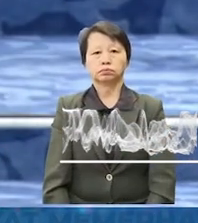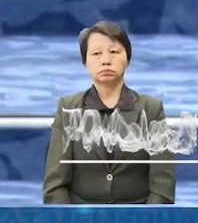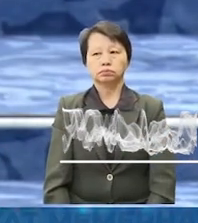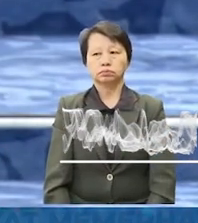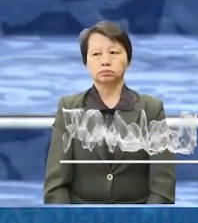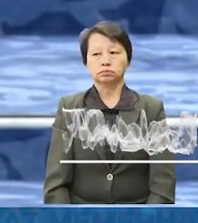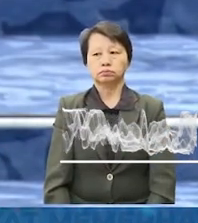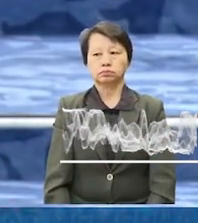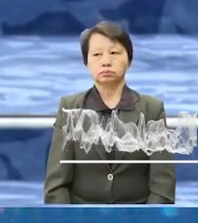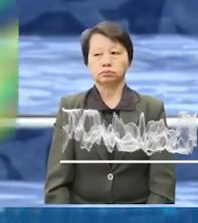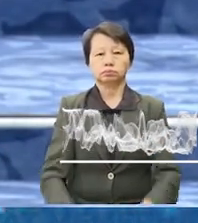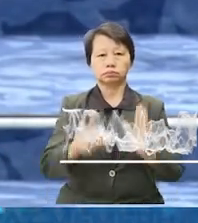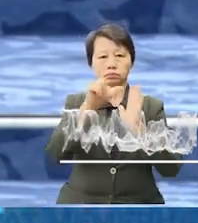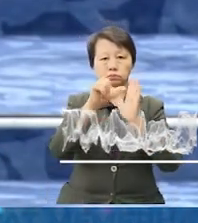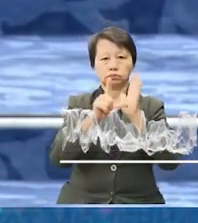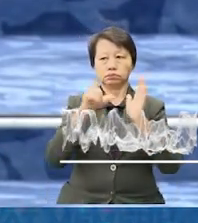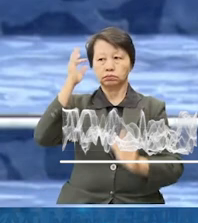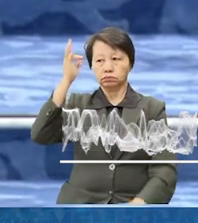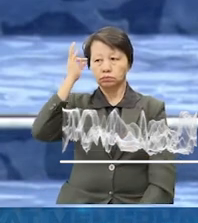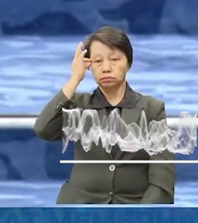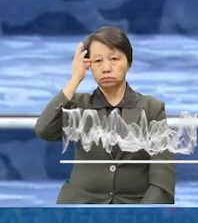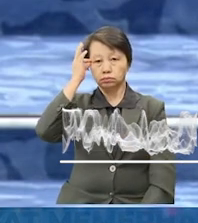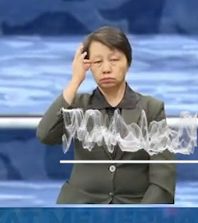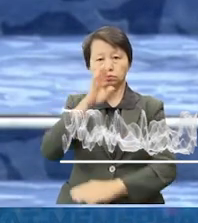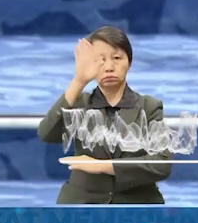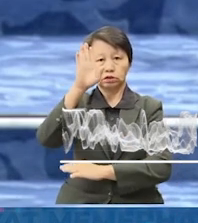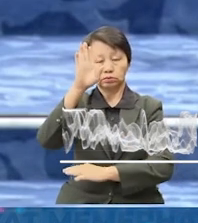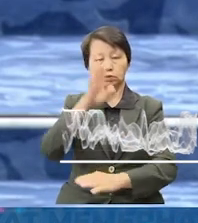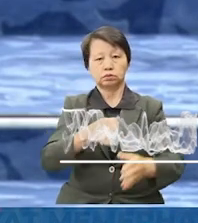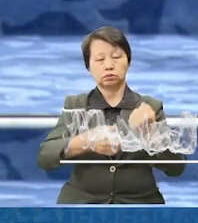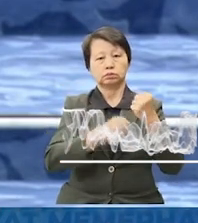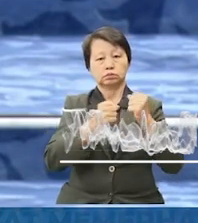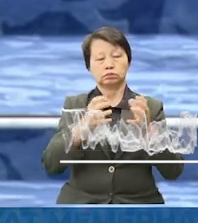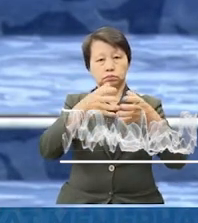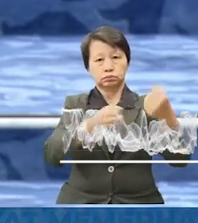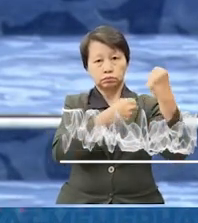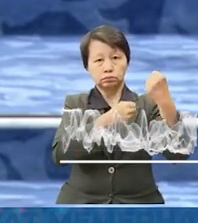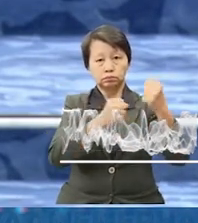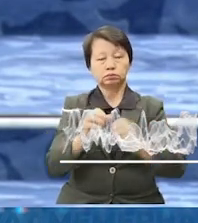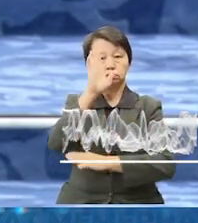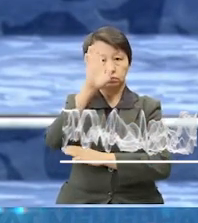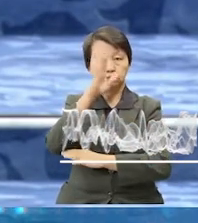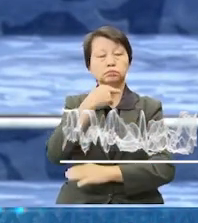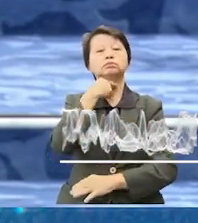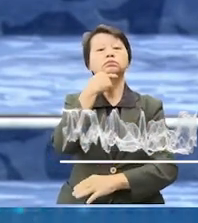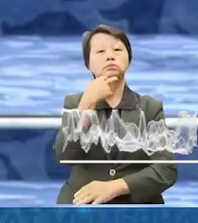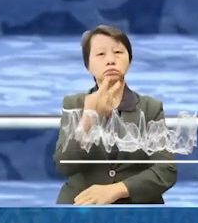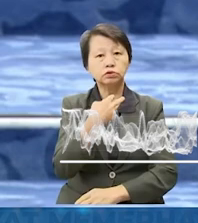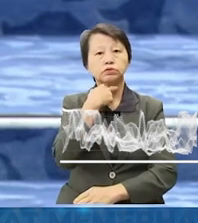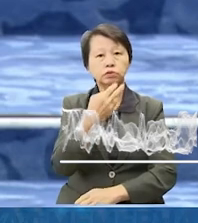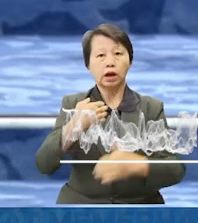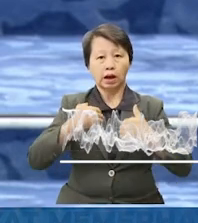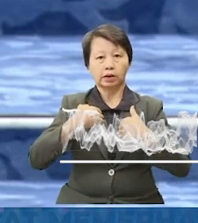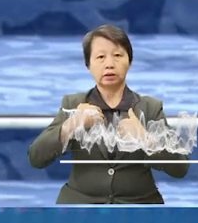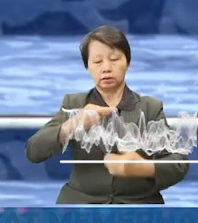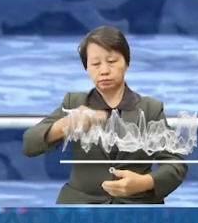Dari segi perlembagaan persekutuan, jaminan berhimpun dan jaminan bersuara itu ada dalam perkara